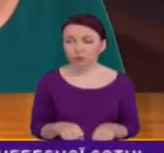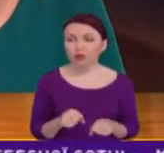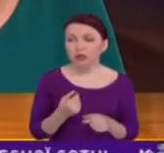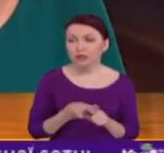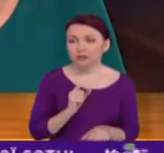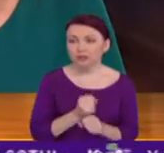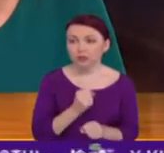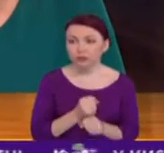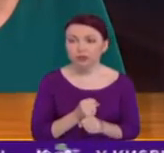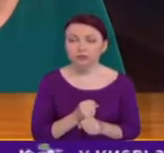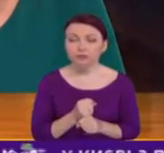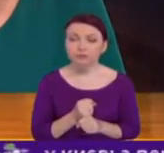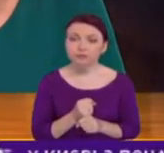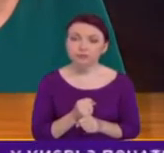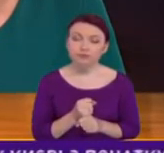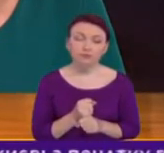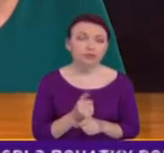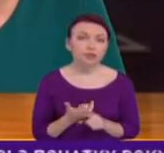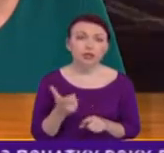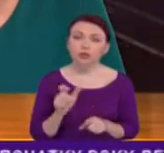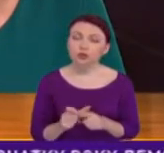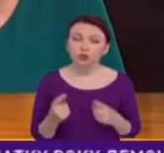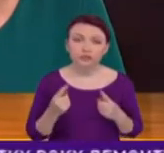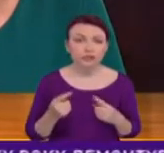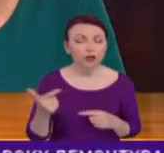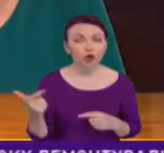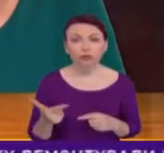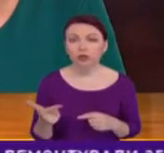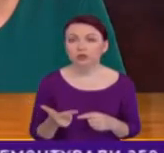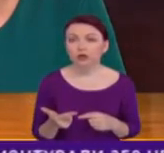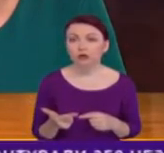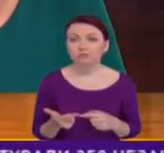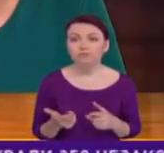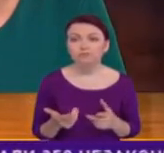ми зможемо це зробити. Дуже велика громадська, така